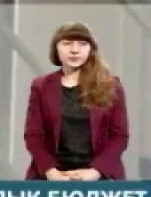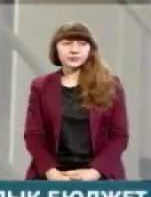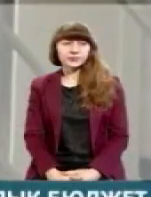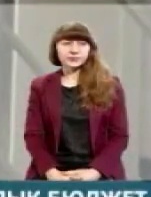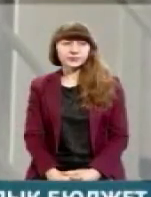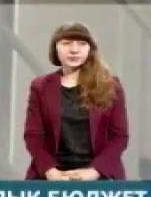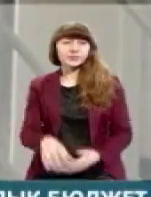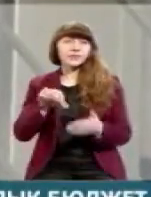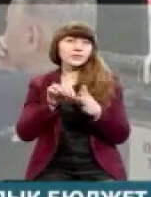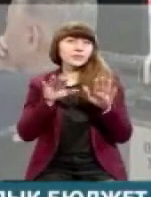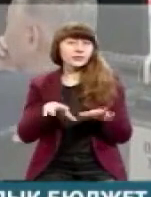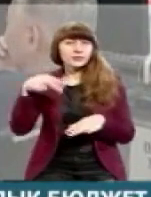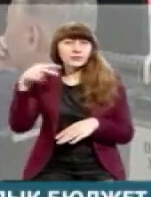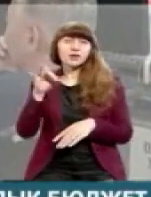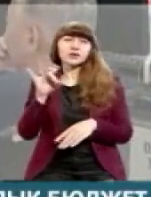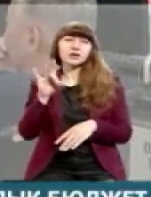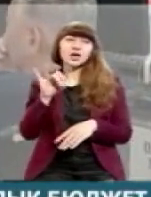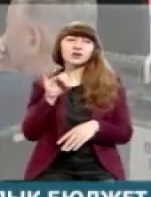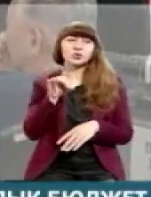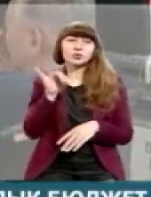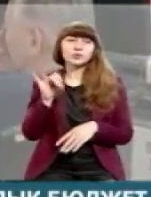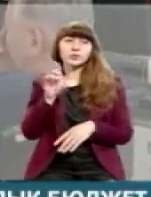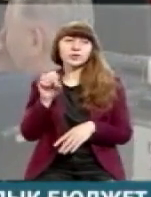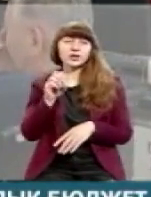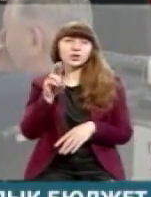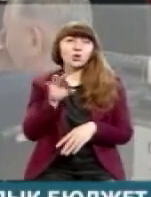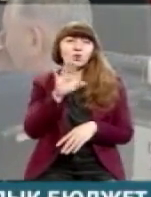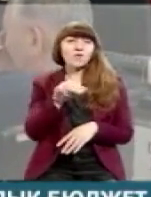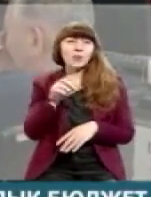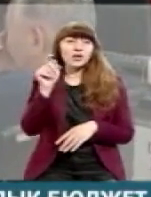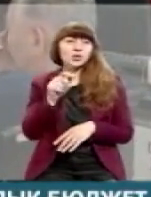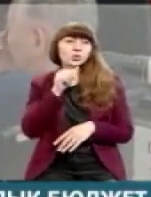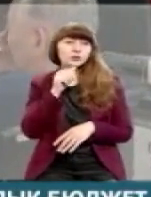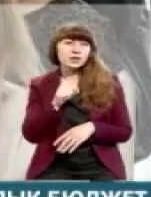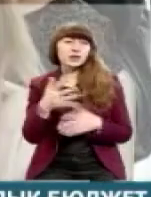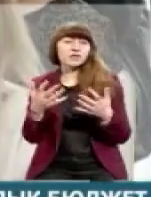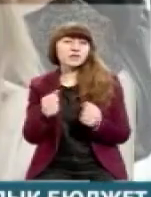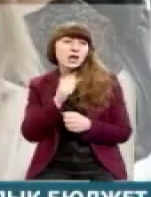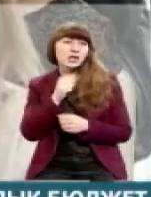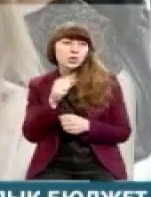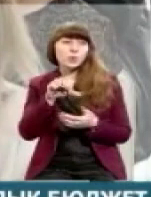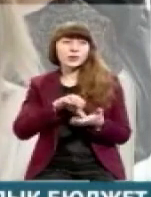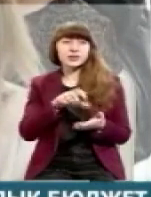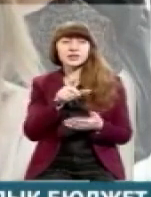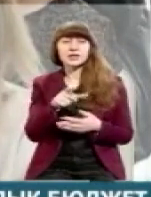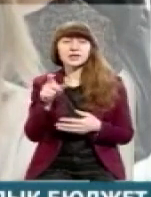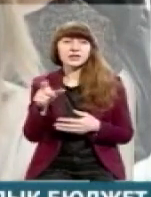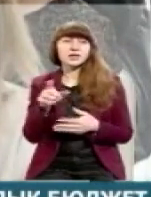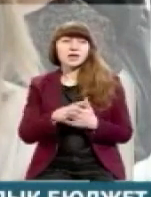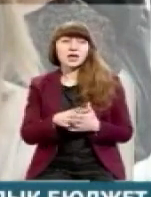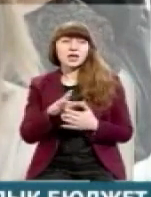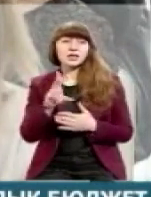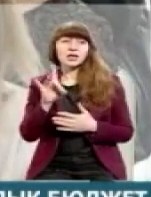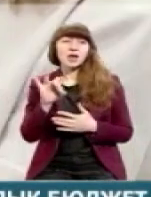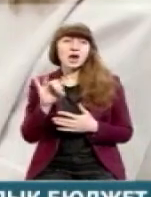Президенттікке үміткер Салтанат Тұрсынбекова қостанайлық сайлаушылармен кездесті. Әсіресе нотариаттық палаталар қауымдастығы өкілдерімен және адвокаттармен